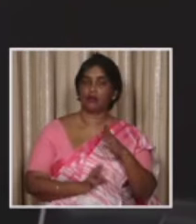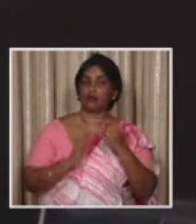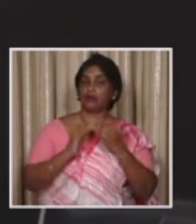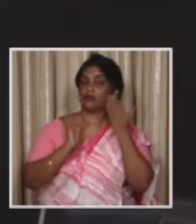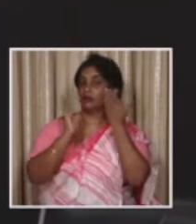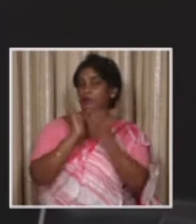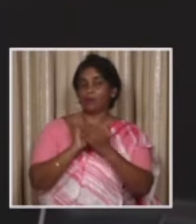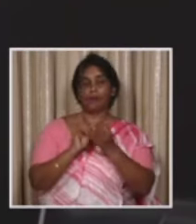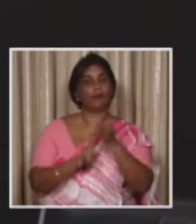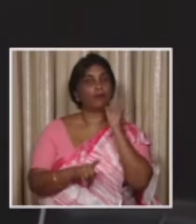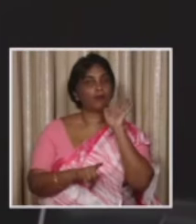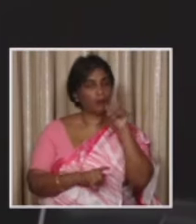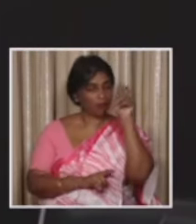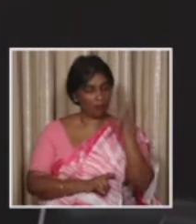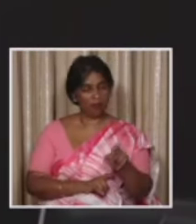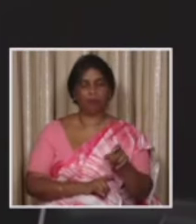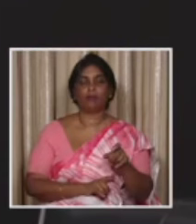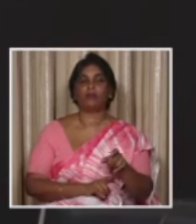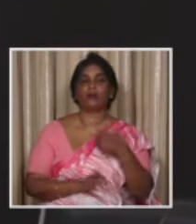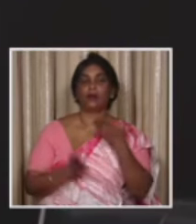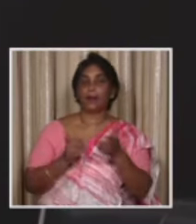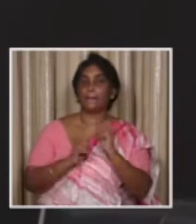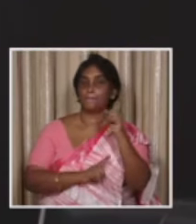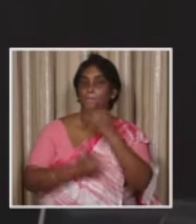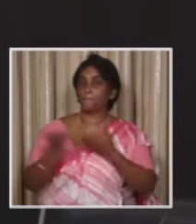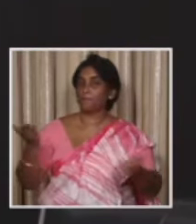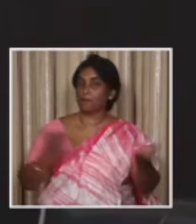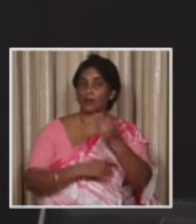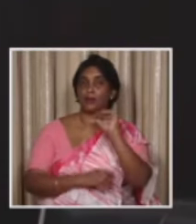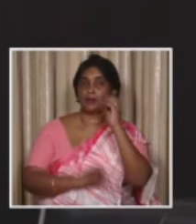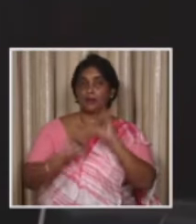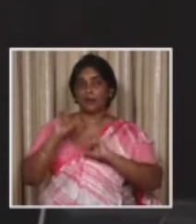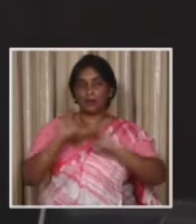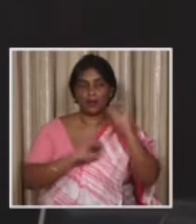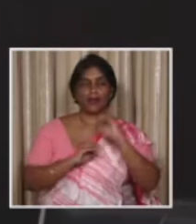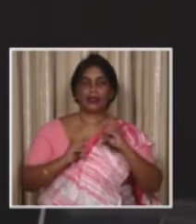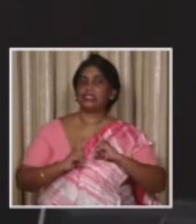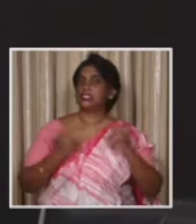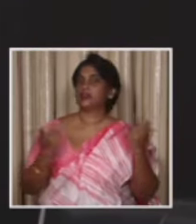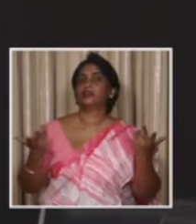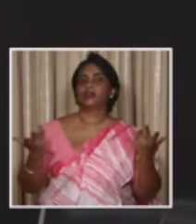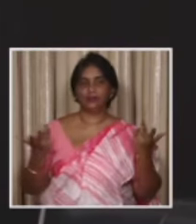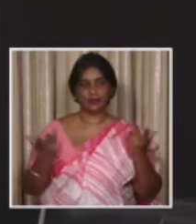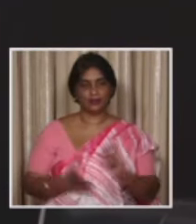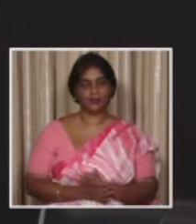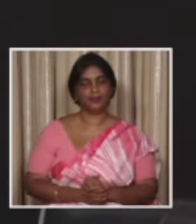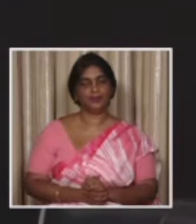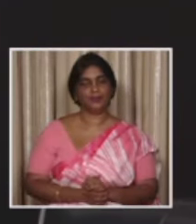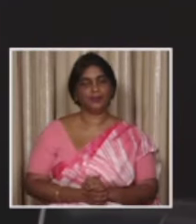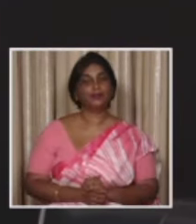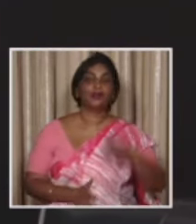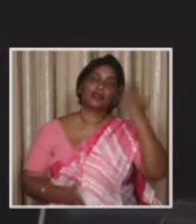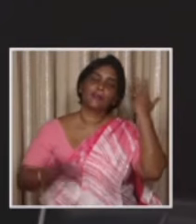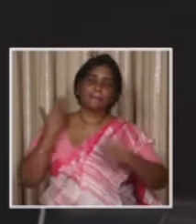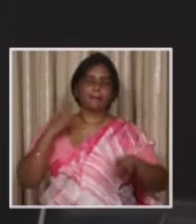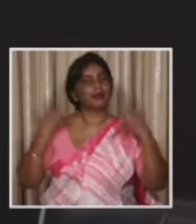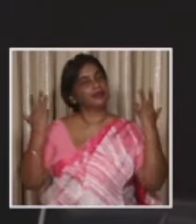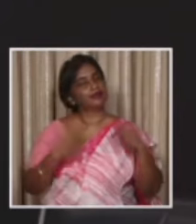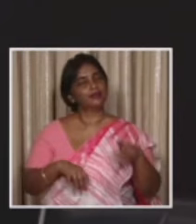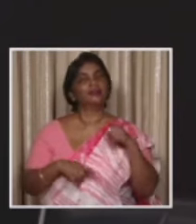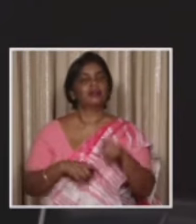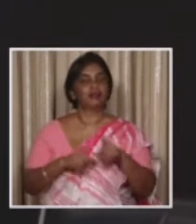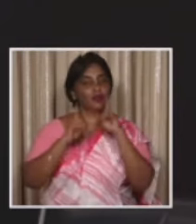ඉදිරිපත් කරපු ජනාධිපතිවත් මේ ඉන්න පාර්ලිමේන්තුවේ 50%කටවත් ජීවත් වෙන්නේ නැහැලු. එයා මැරෙලා ඉවරලු.